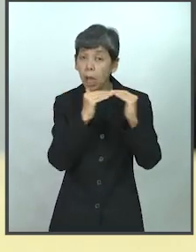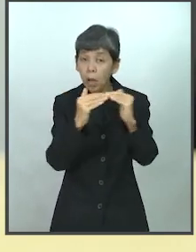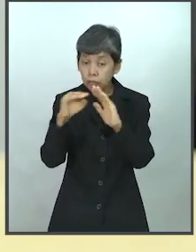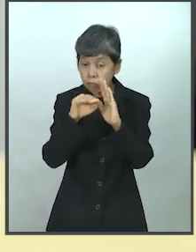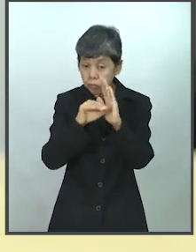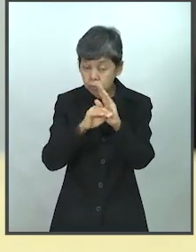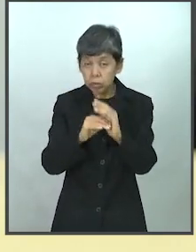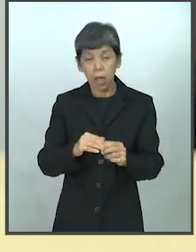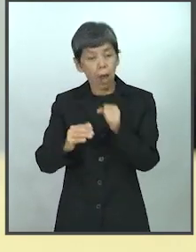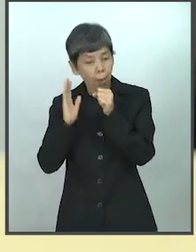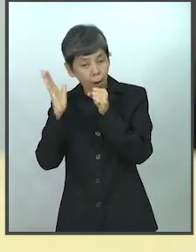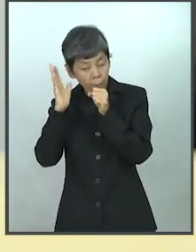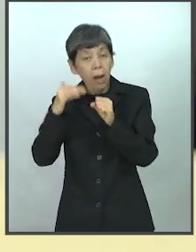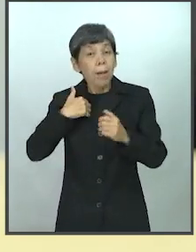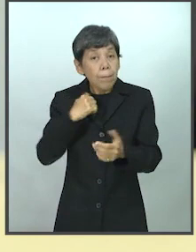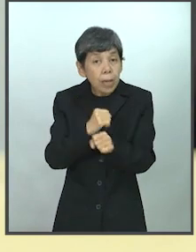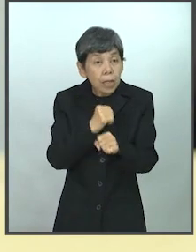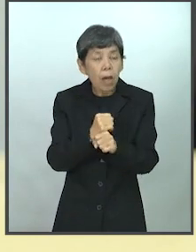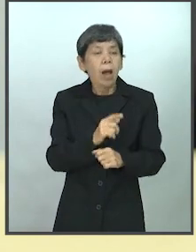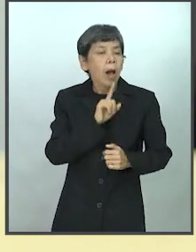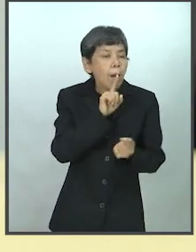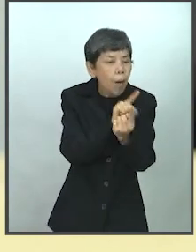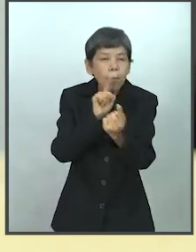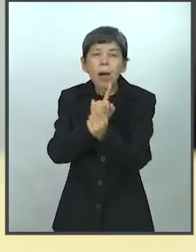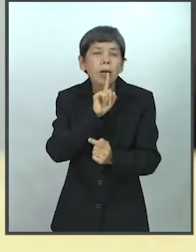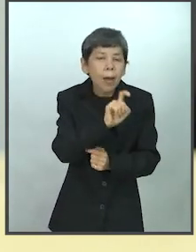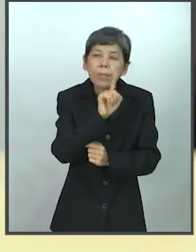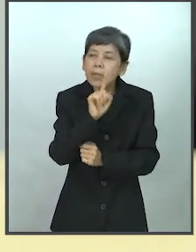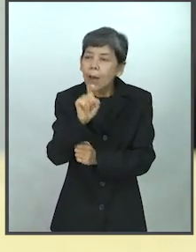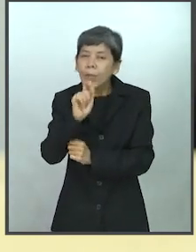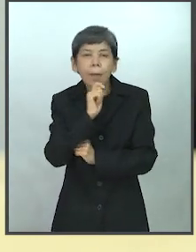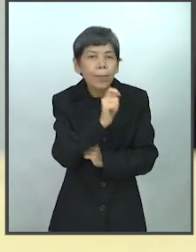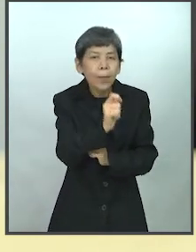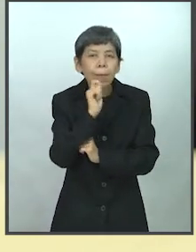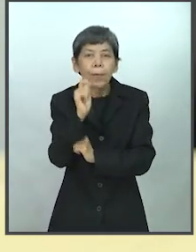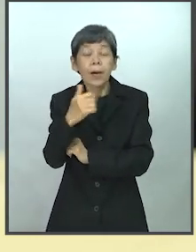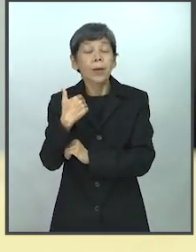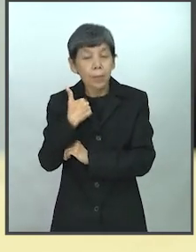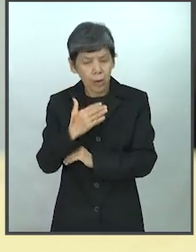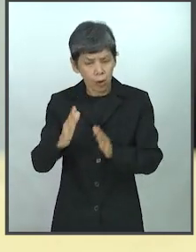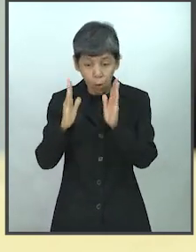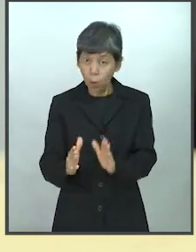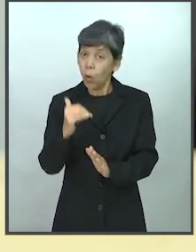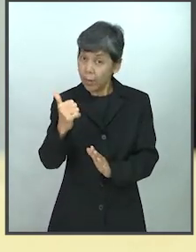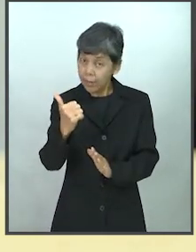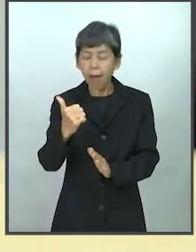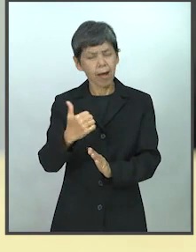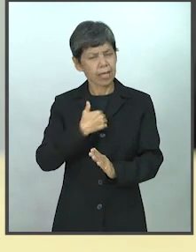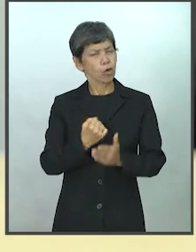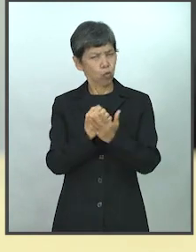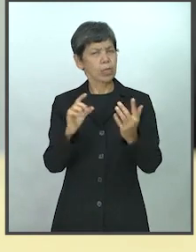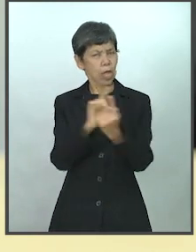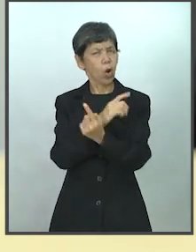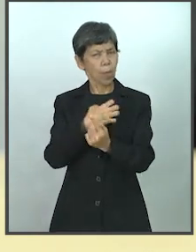ะพิธีกรเขาก็มีโอกาสที่จะไปสัมภาษณ์บุคคลสำคัญต่างๆนะครับที่เป็นคนดี แล้วก็อยากช่วยสัง